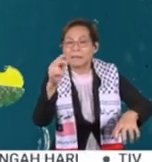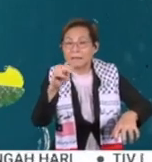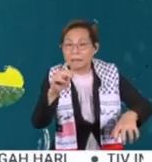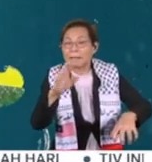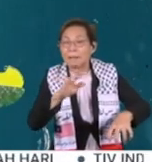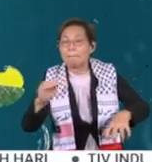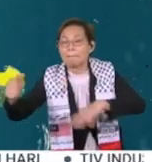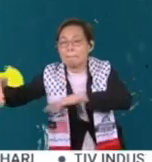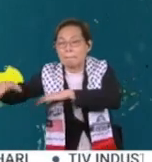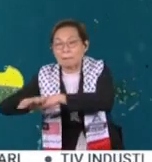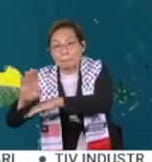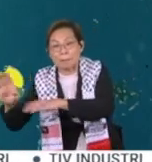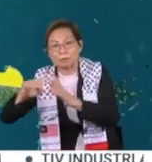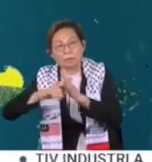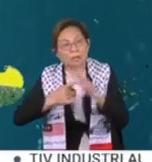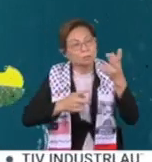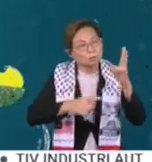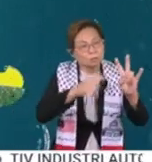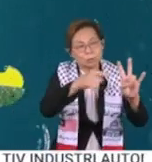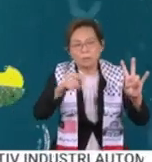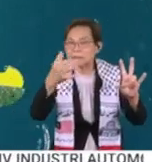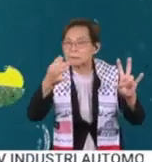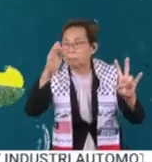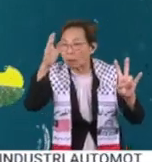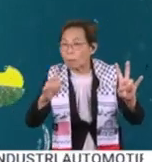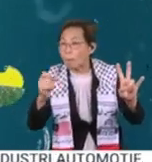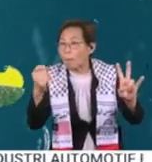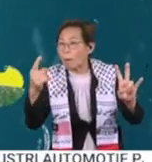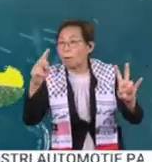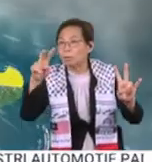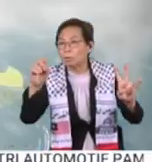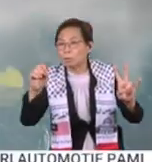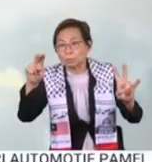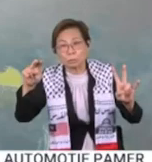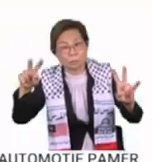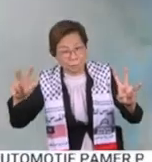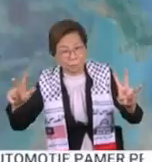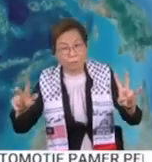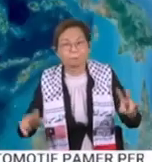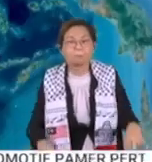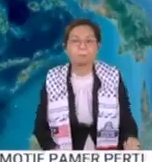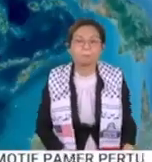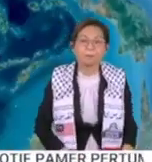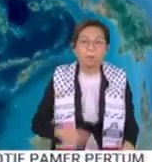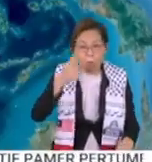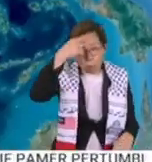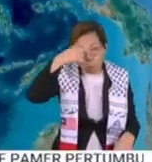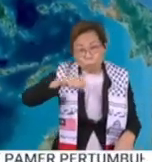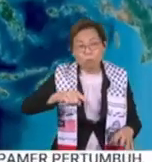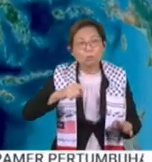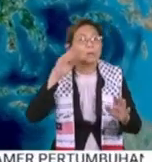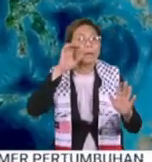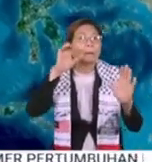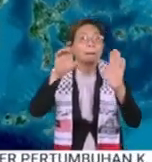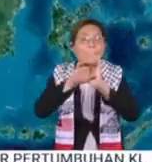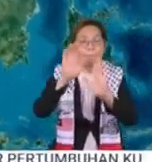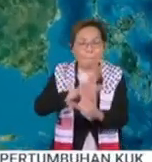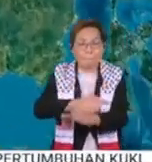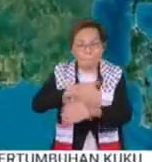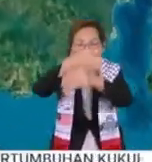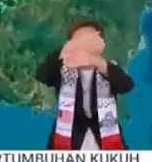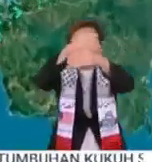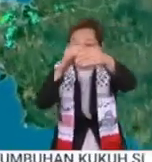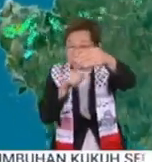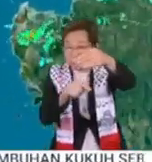bermula pada 17 hingga 19 November 2023. Seterusnya, untuk paparan imej gemar radar